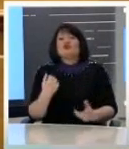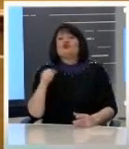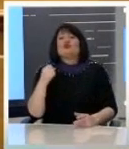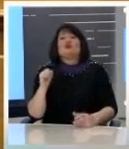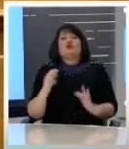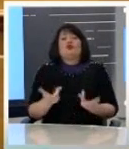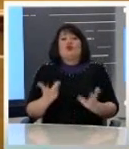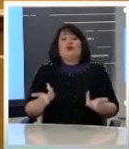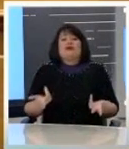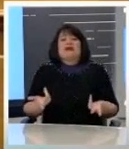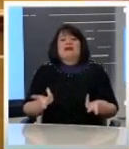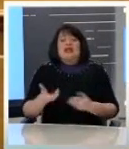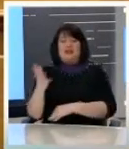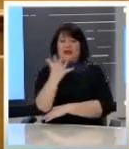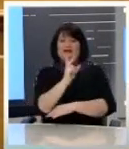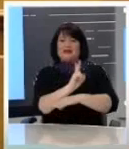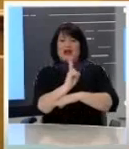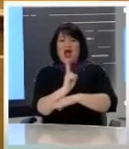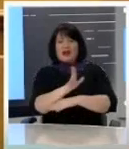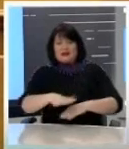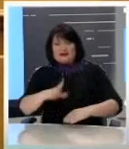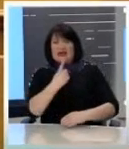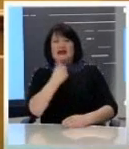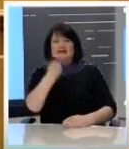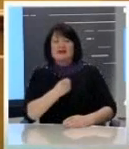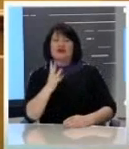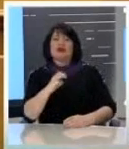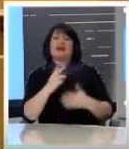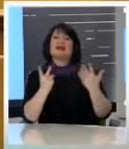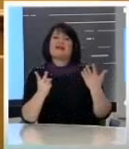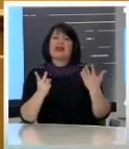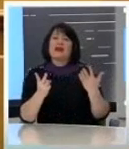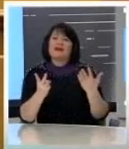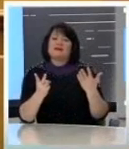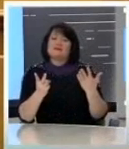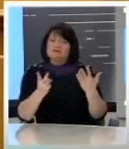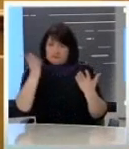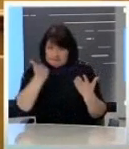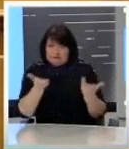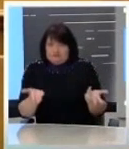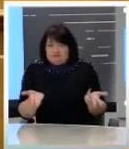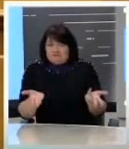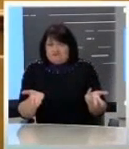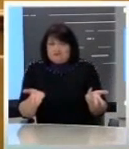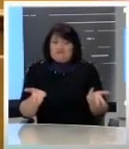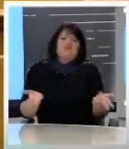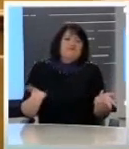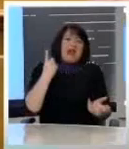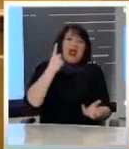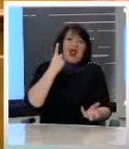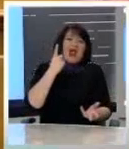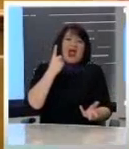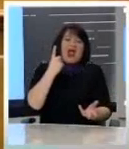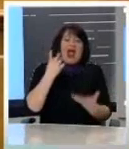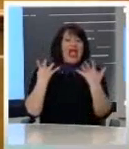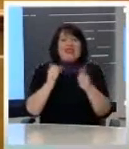αυτά. Δασκοί χάρτες 1%. Τους κάναμε 37% των δασικών χαρτών μέσα σε